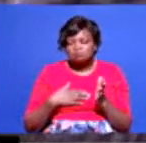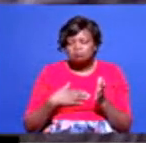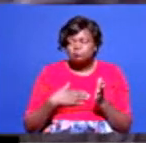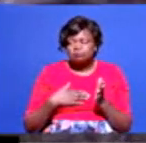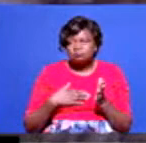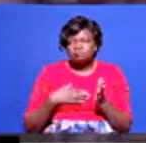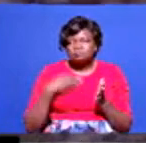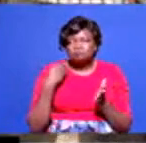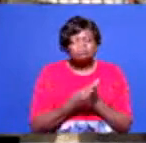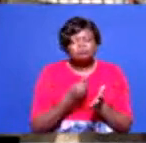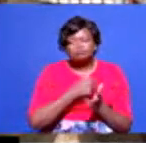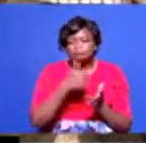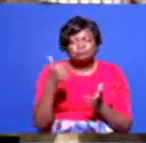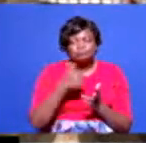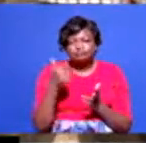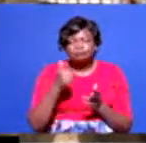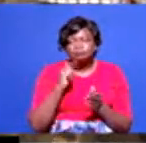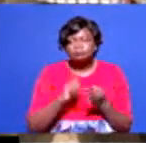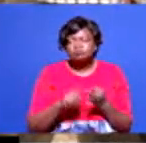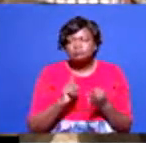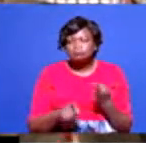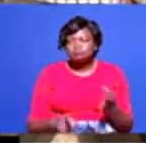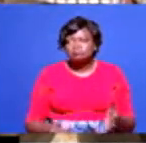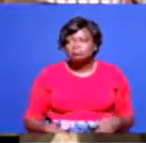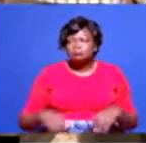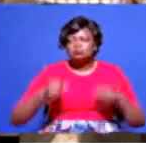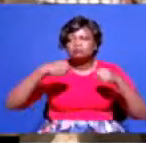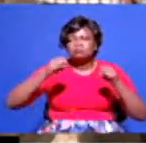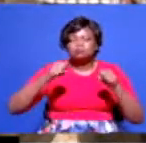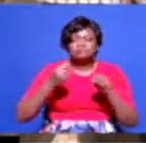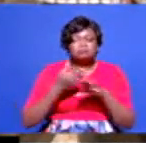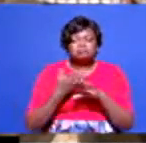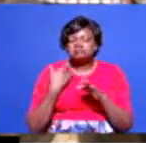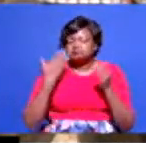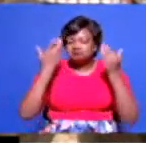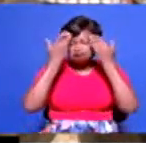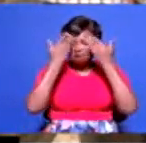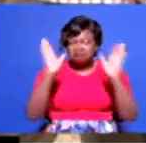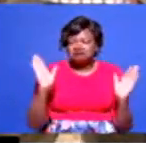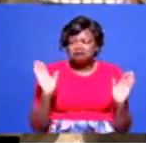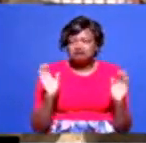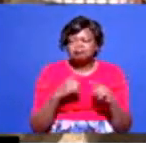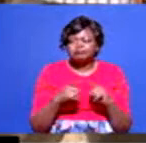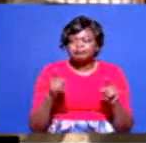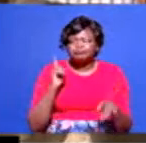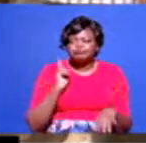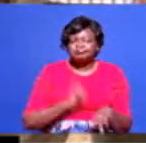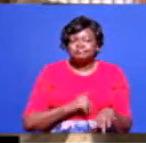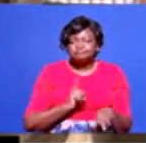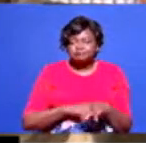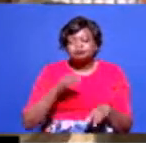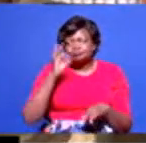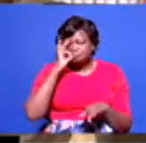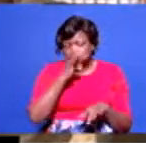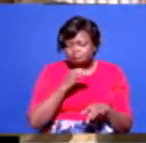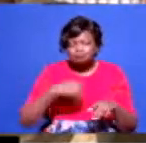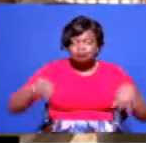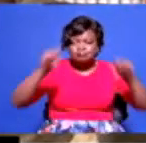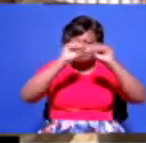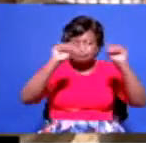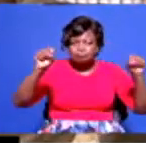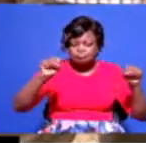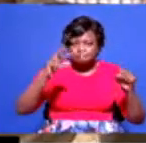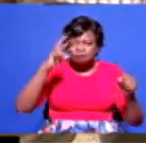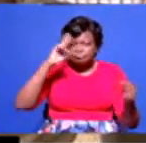on a very good note. Uti ya boda boda hakuwa mejulikana katika taifa letu, lakini mheshimiwa Kibaki aliweza kutambua